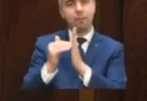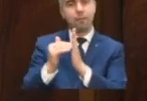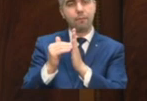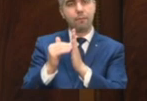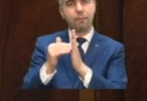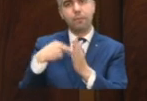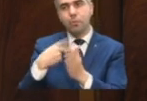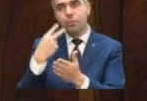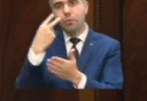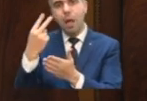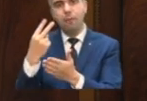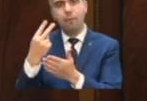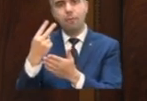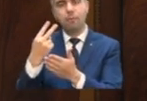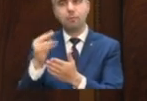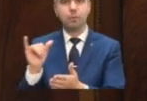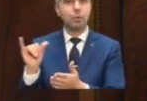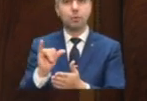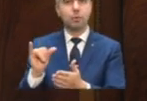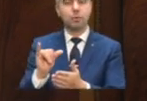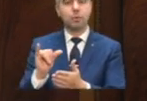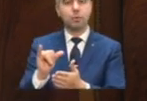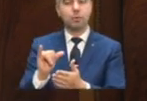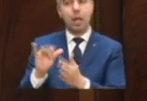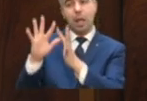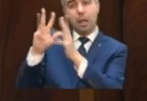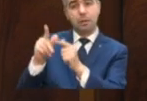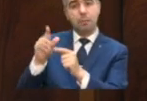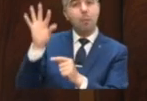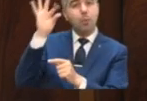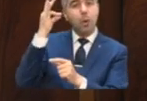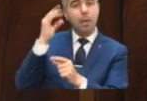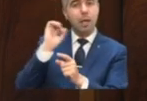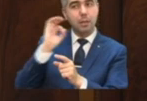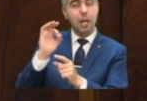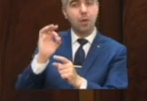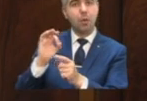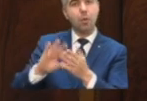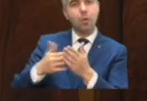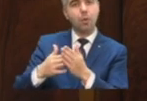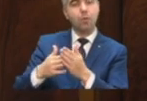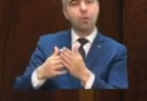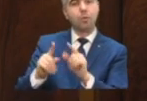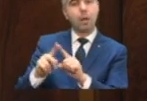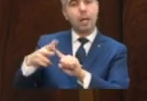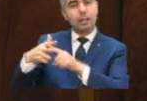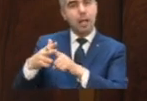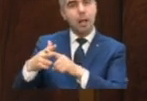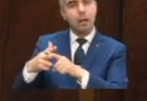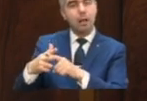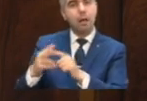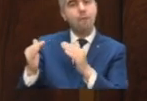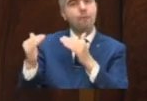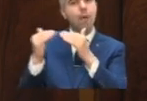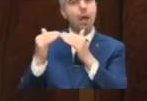خرجت هذه المعلومه. الاش سي بي اللي كان كيقول انه قطاع الصناعه ما كيخرجش مناصب الشغل اتفقنا